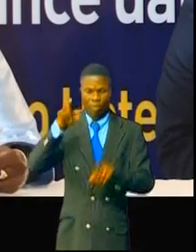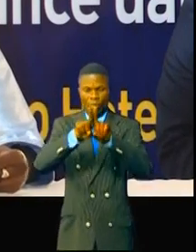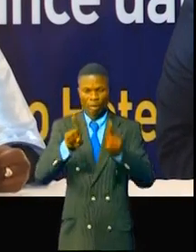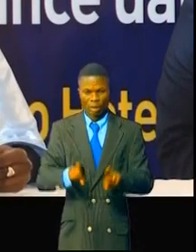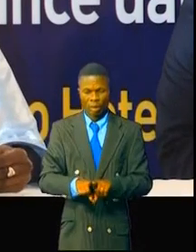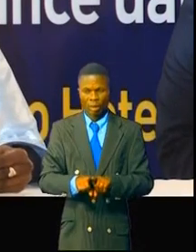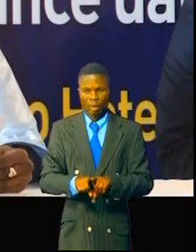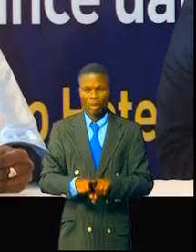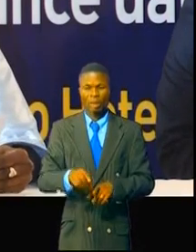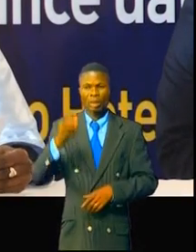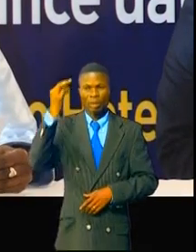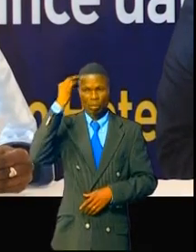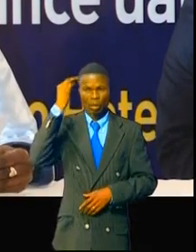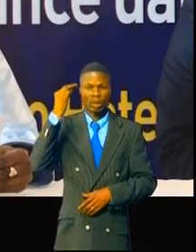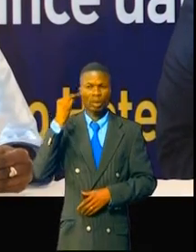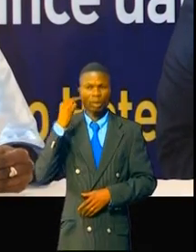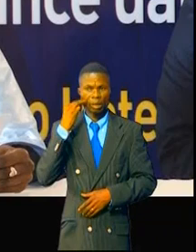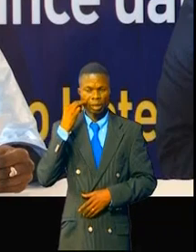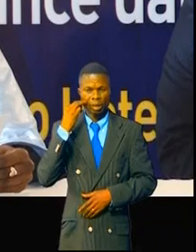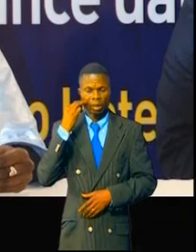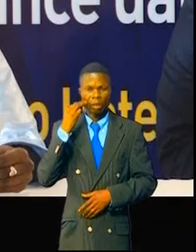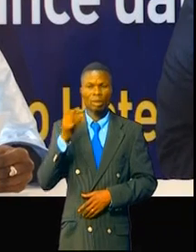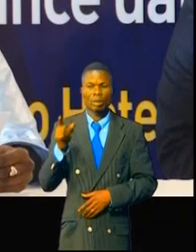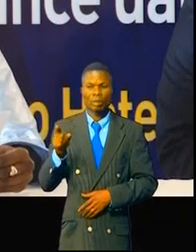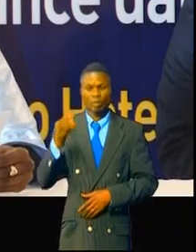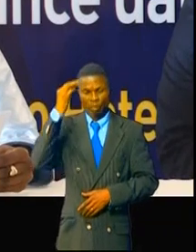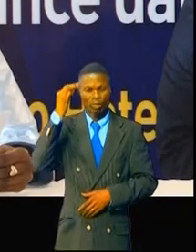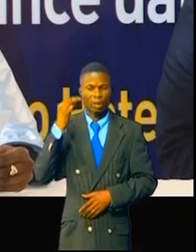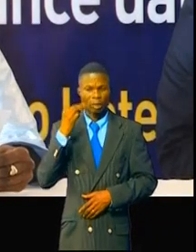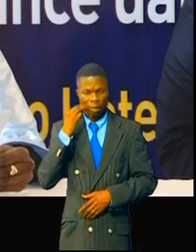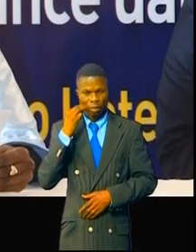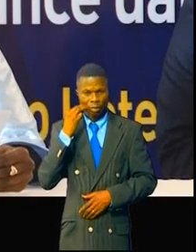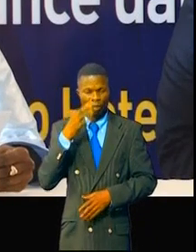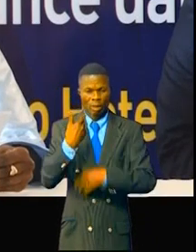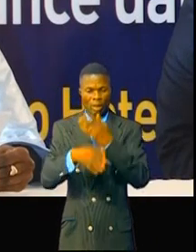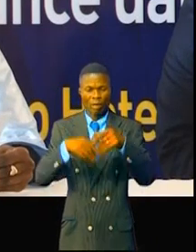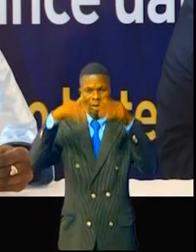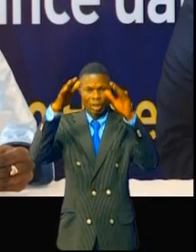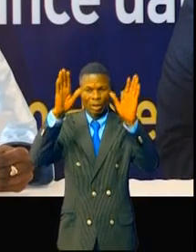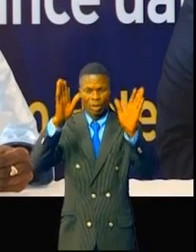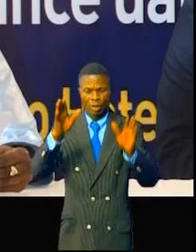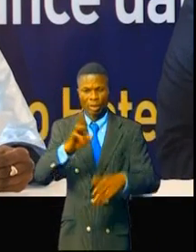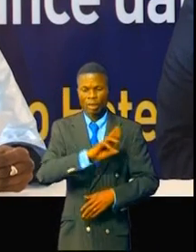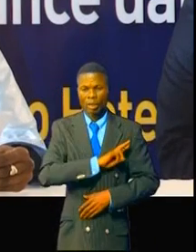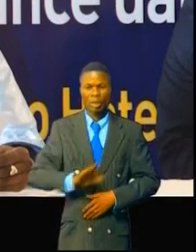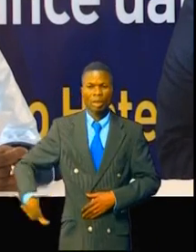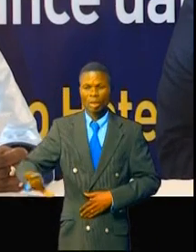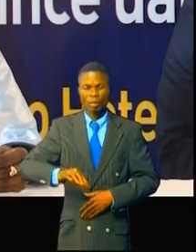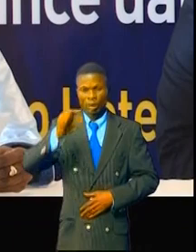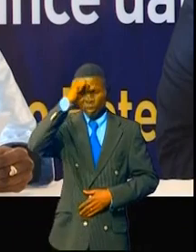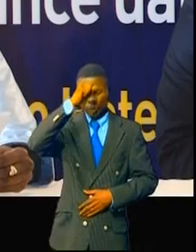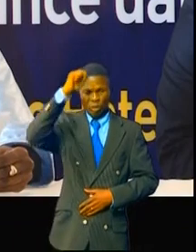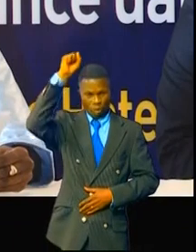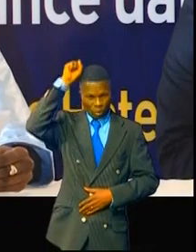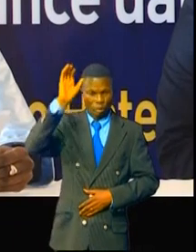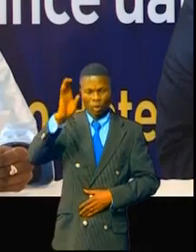marième à sadiq al-mahdi ministres ont des affaires étrangères de la république du soudan son